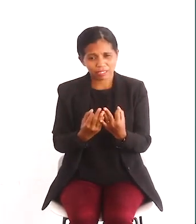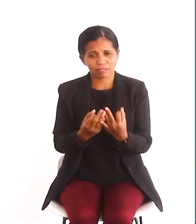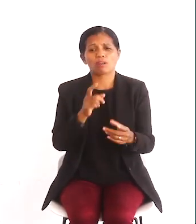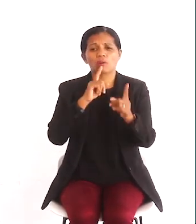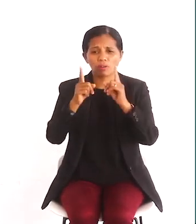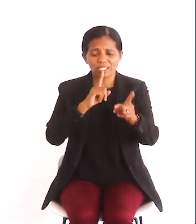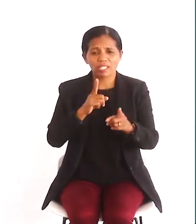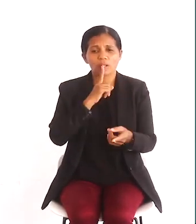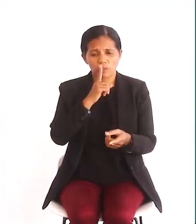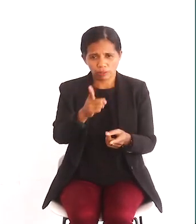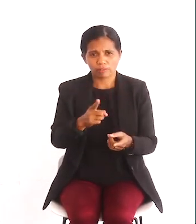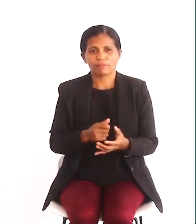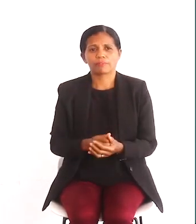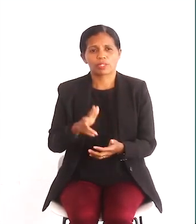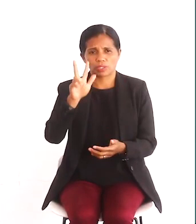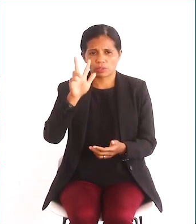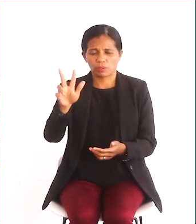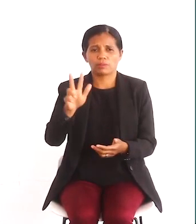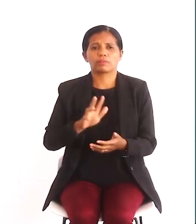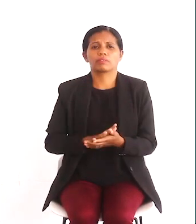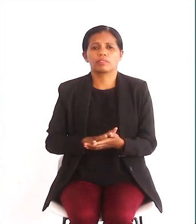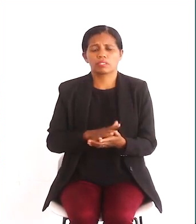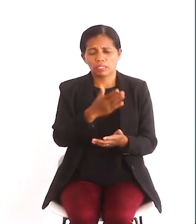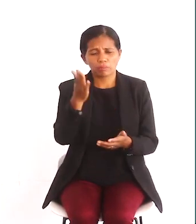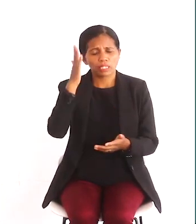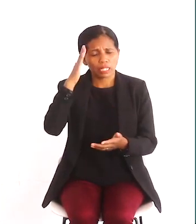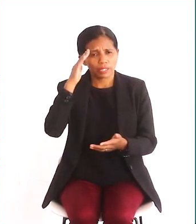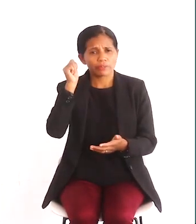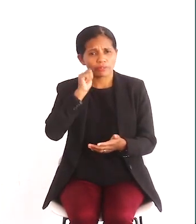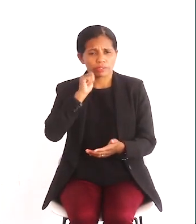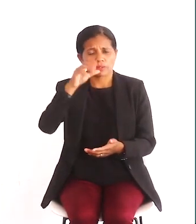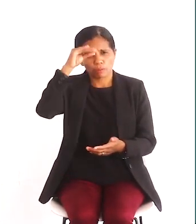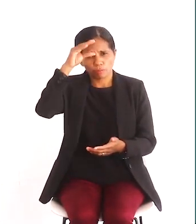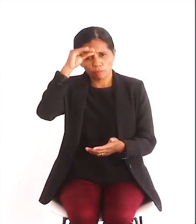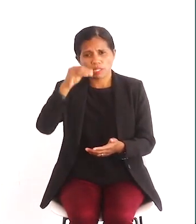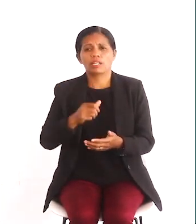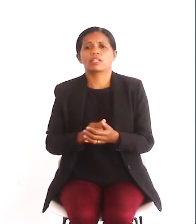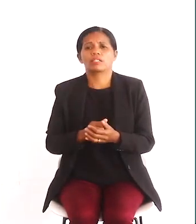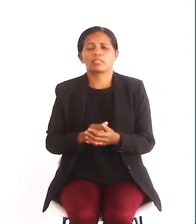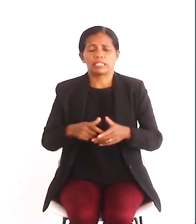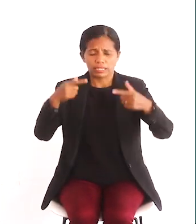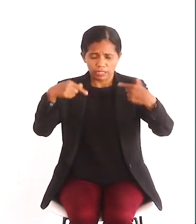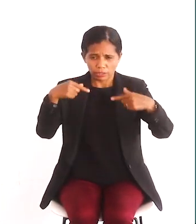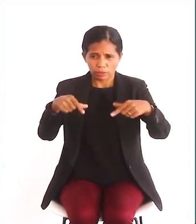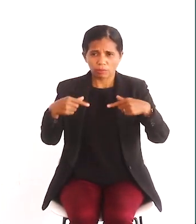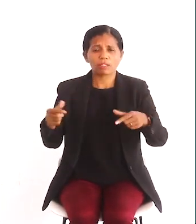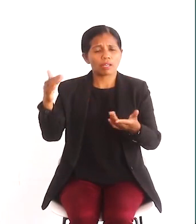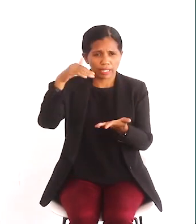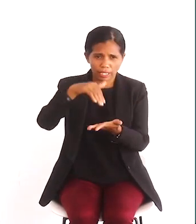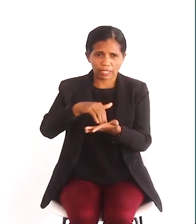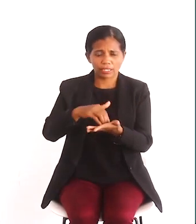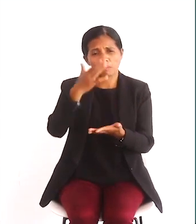tok. Tolu, aling hanoin Julia no Tito se dia ko malo, ka se histori malo tan.